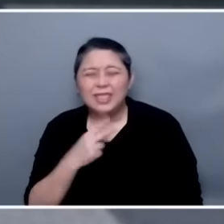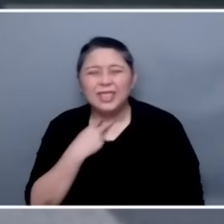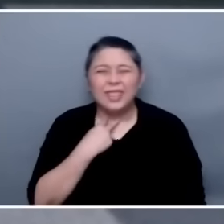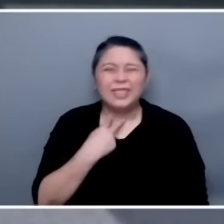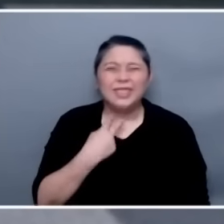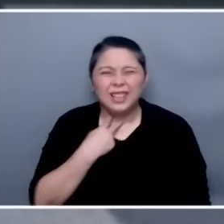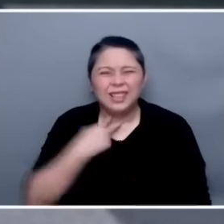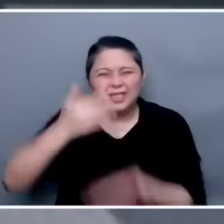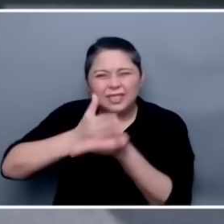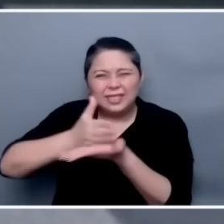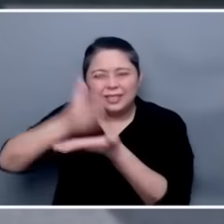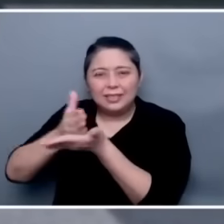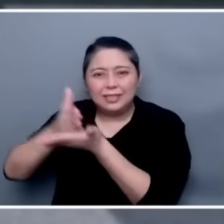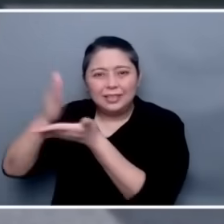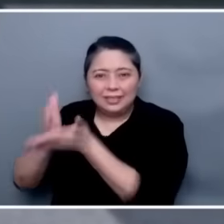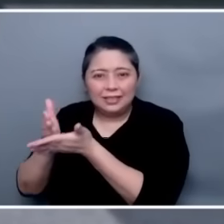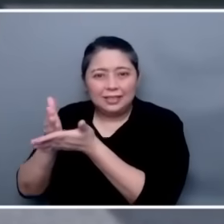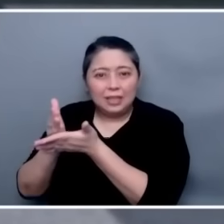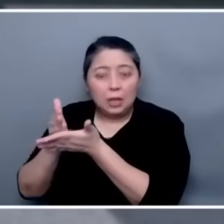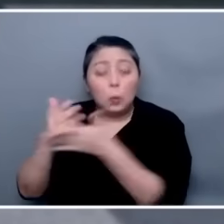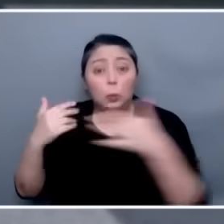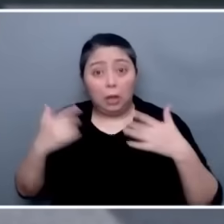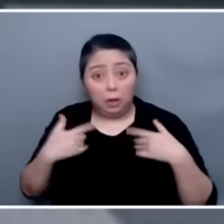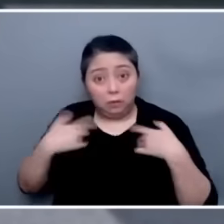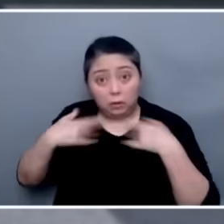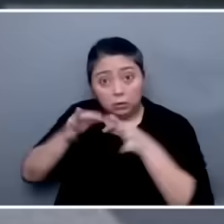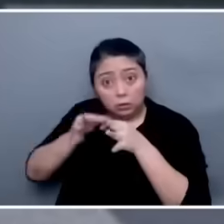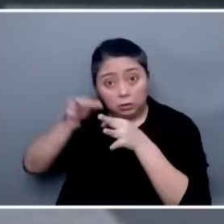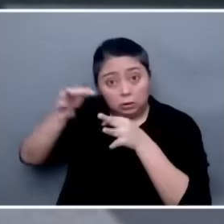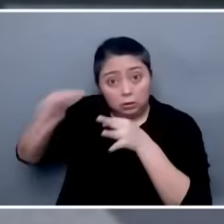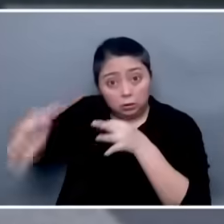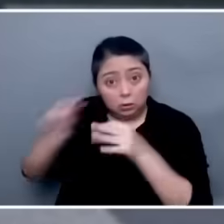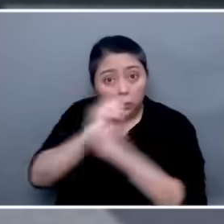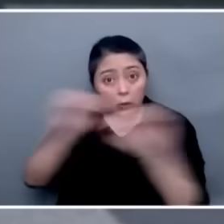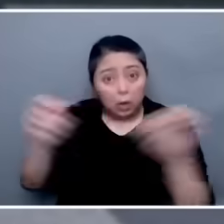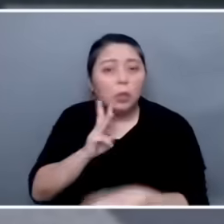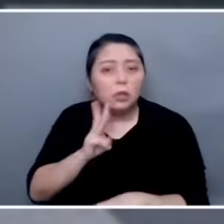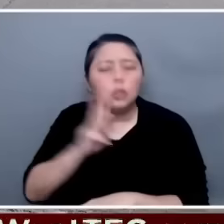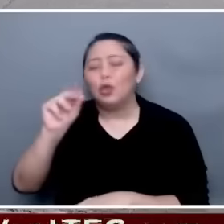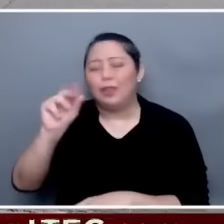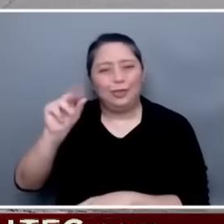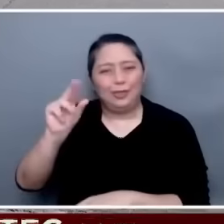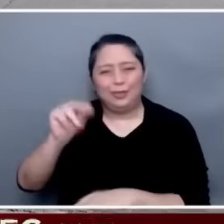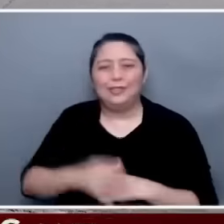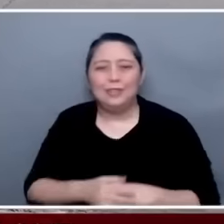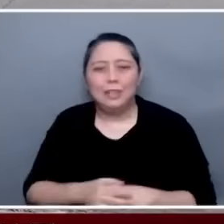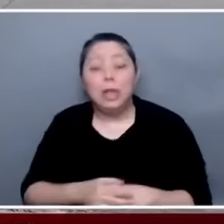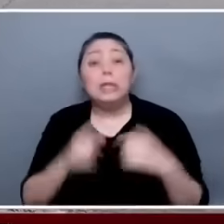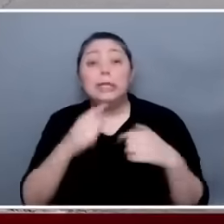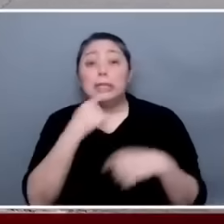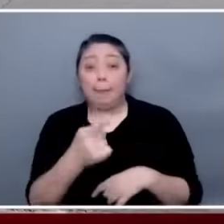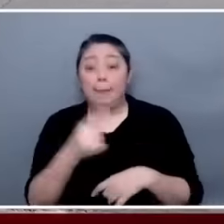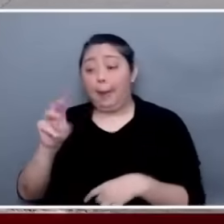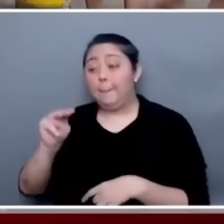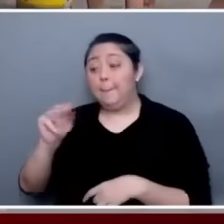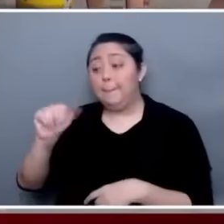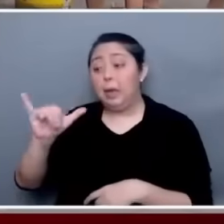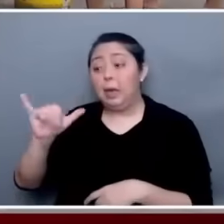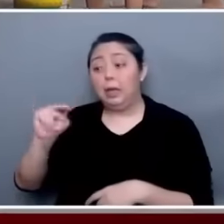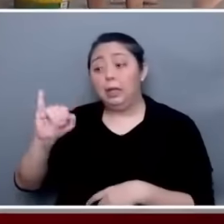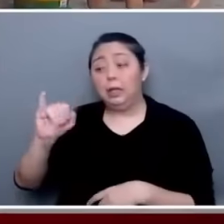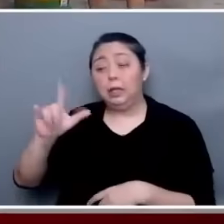ng pipe realignment activity ng Maynilad. Ayon sa Maynilad, nakumpleto na ang proyekto